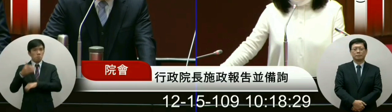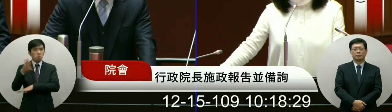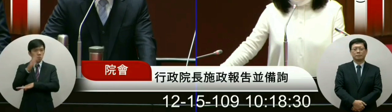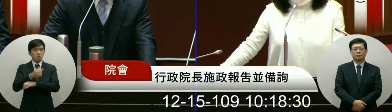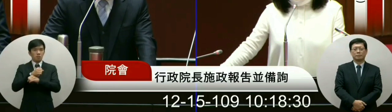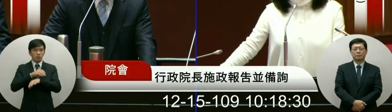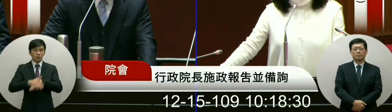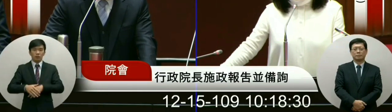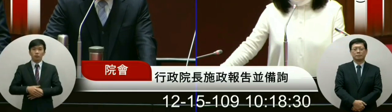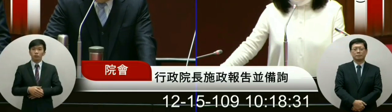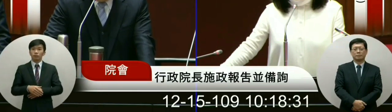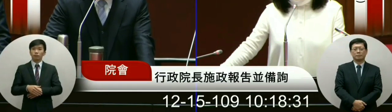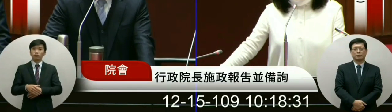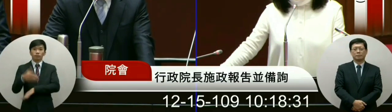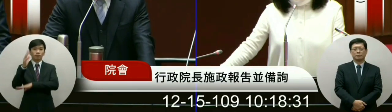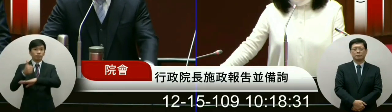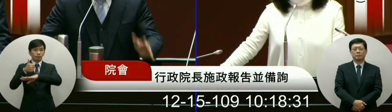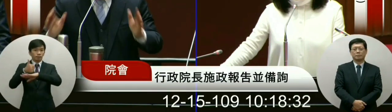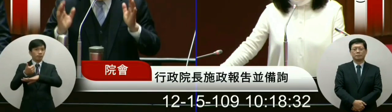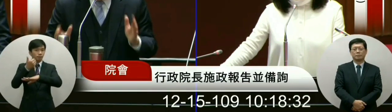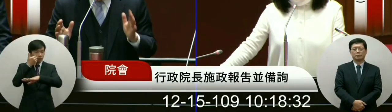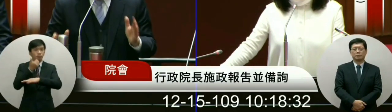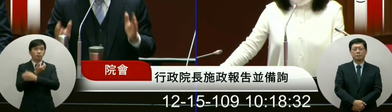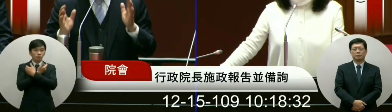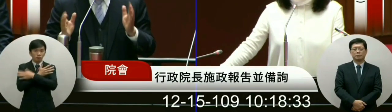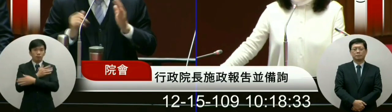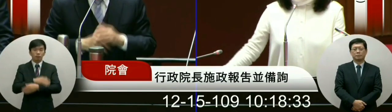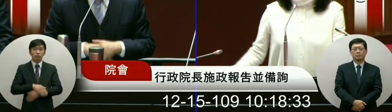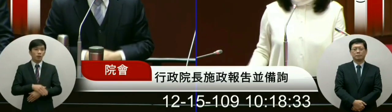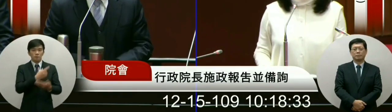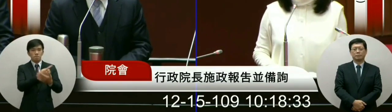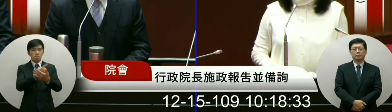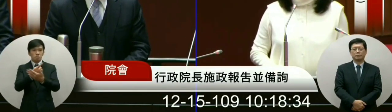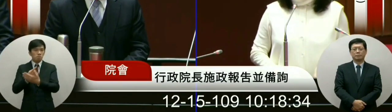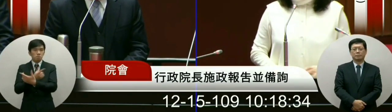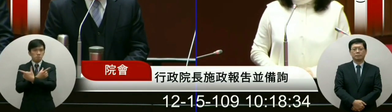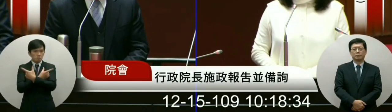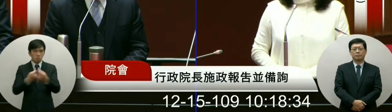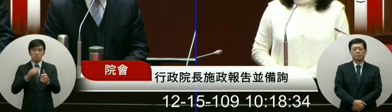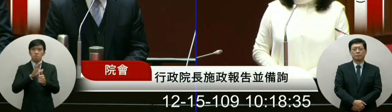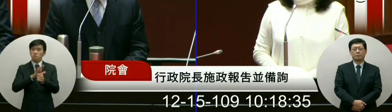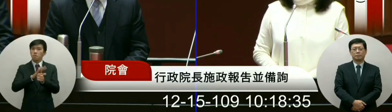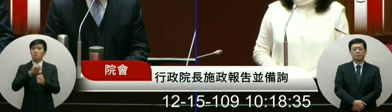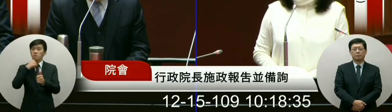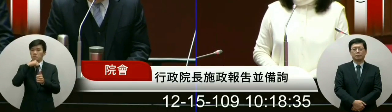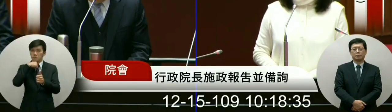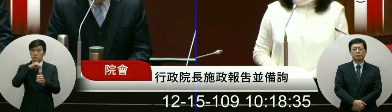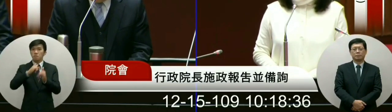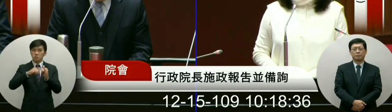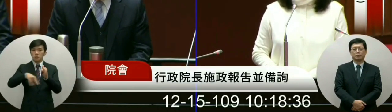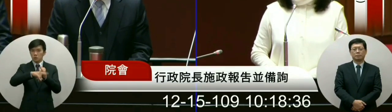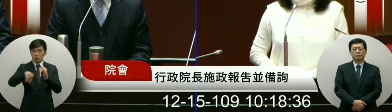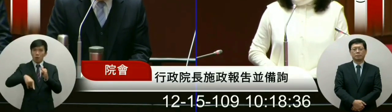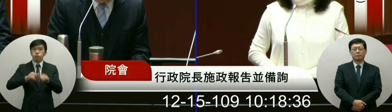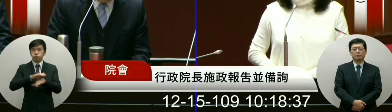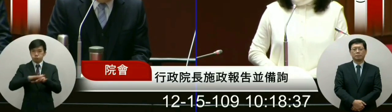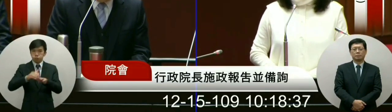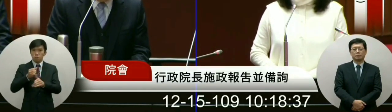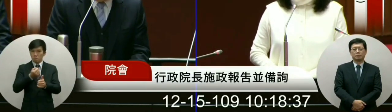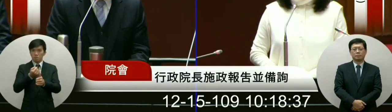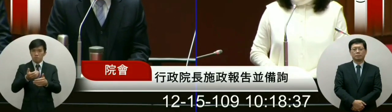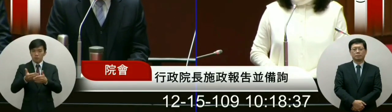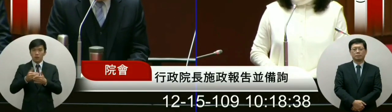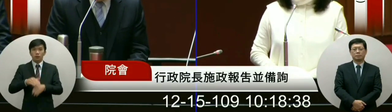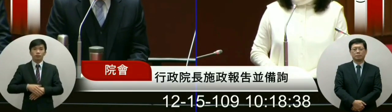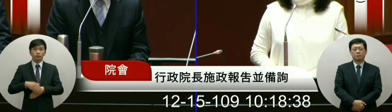无论谁执政，谁都一定要负责维护人民的安全，同时在野党也都尽